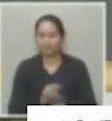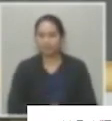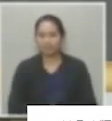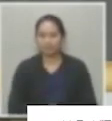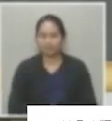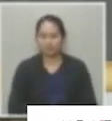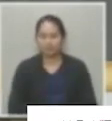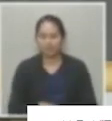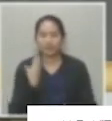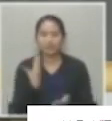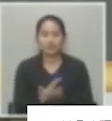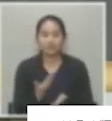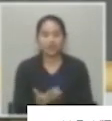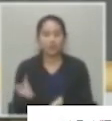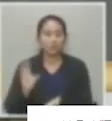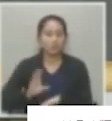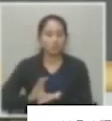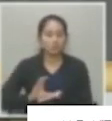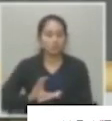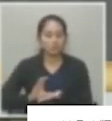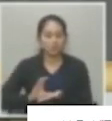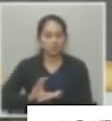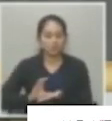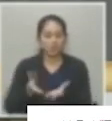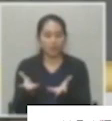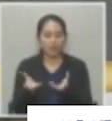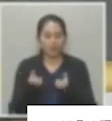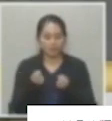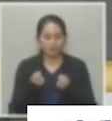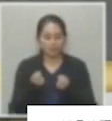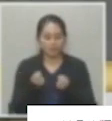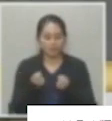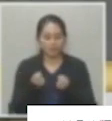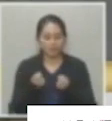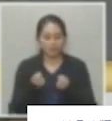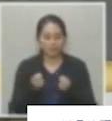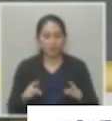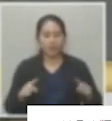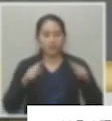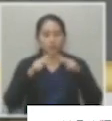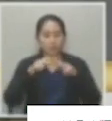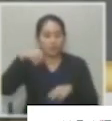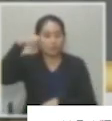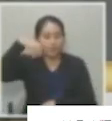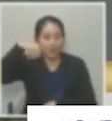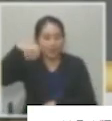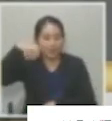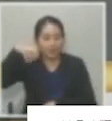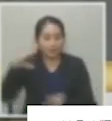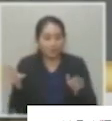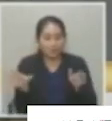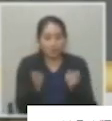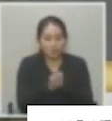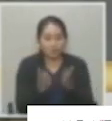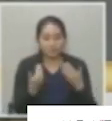จะมีเงินก้อนหนึ่งฮะที่เก็บโดยรัฐอยู่ในกระทรวงพลังงานเนี่ยมาเข้าในมาตรา53ไหมถ้